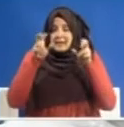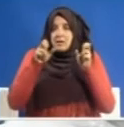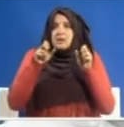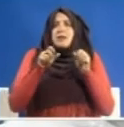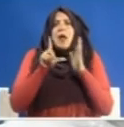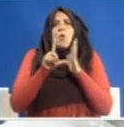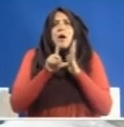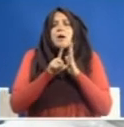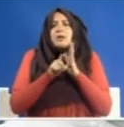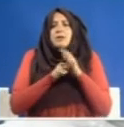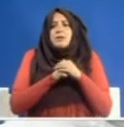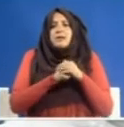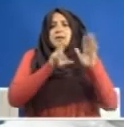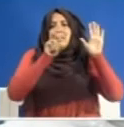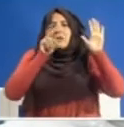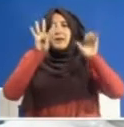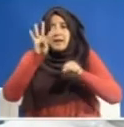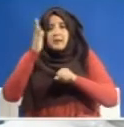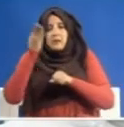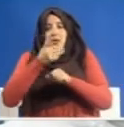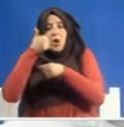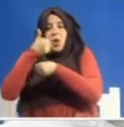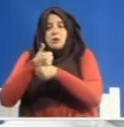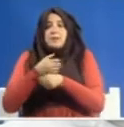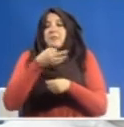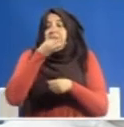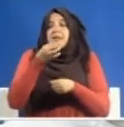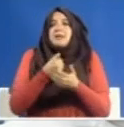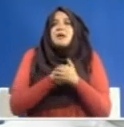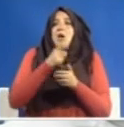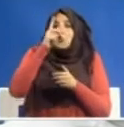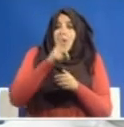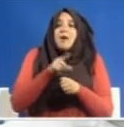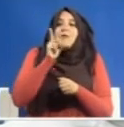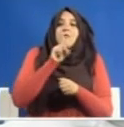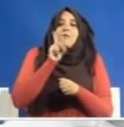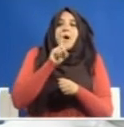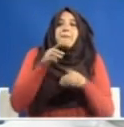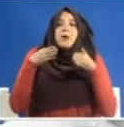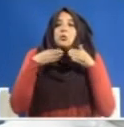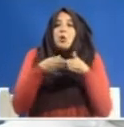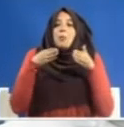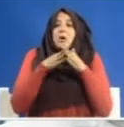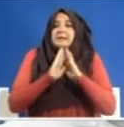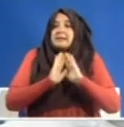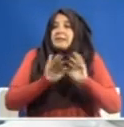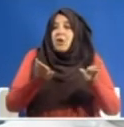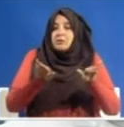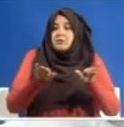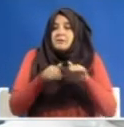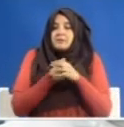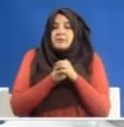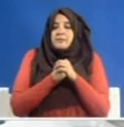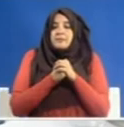84/11 تنص على الآتي: يجوز للزوجة أن تطلب الطلاق.